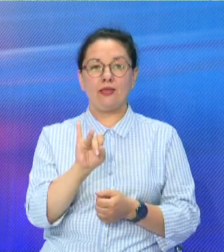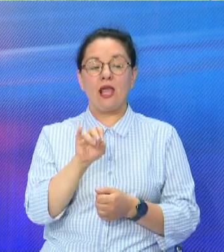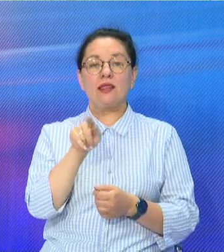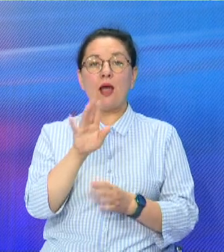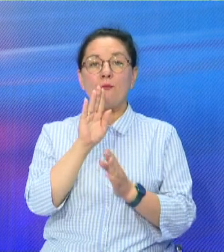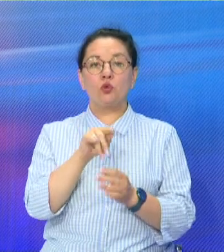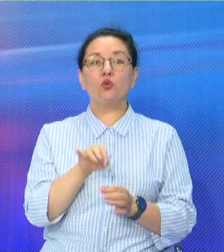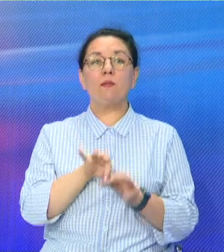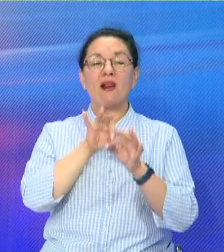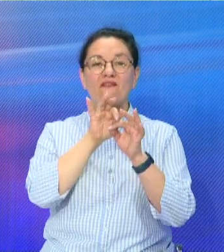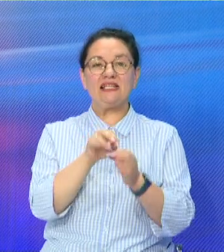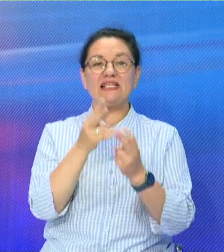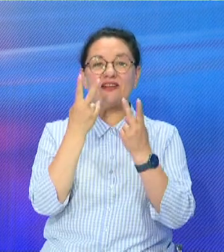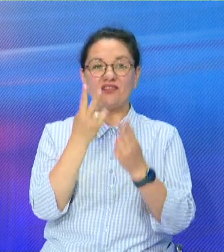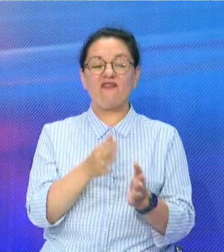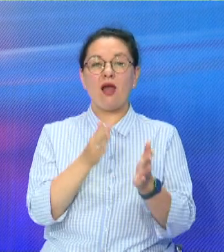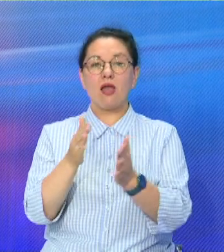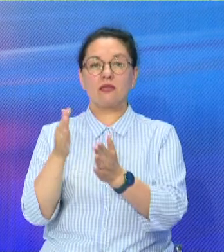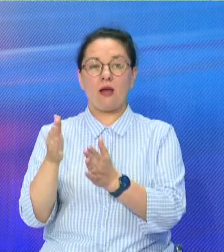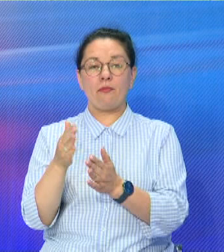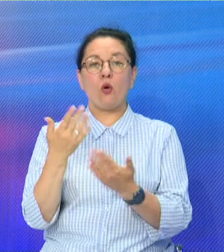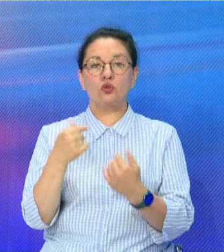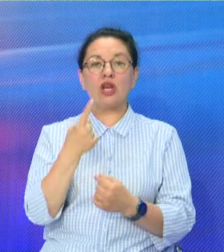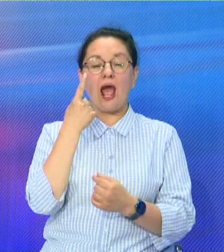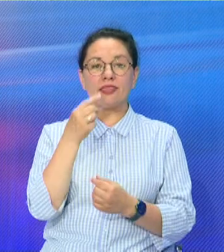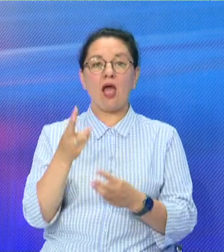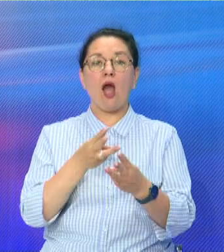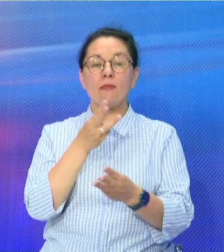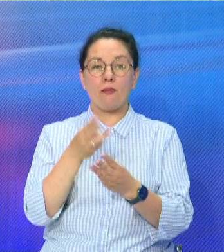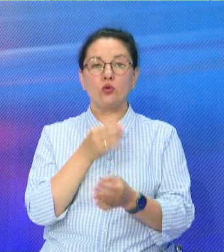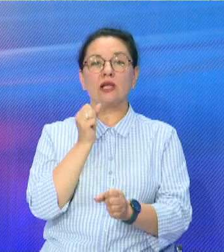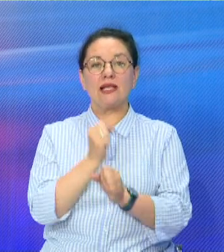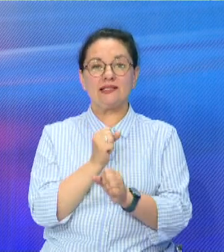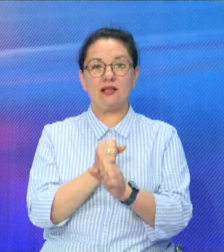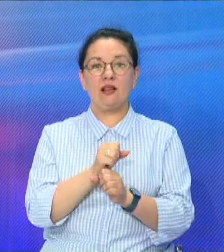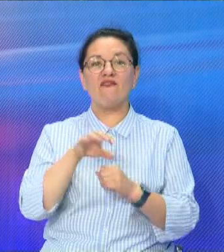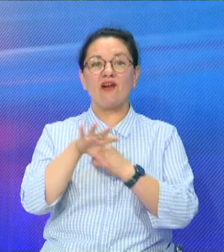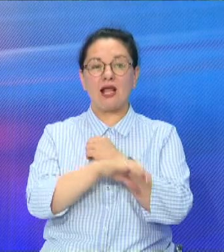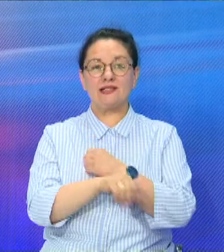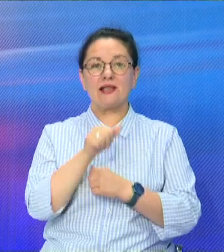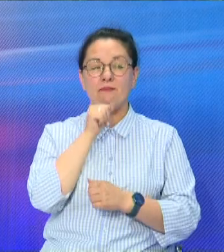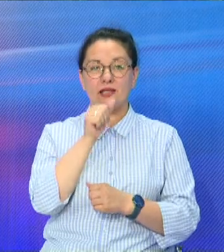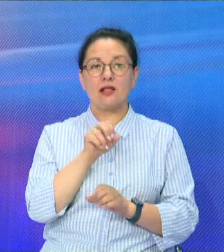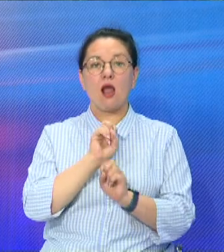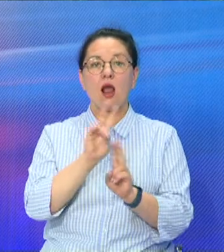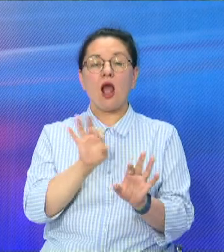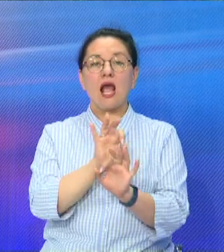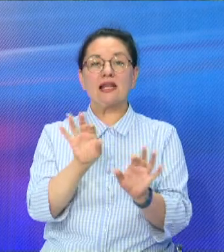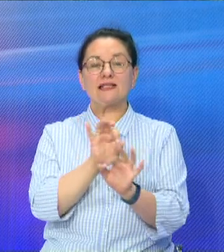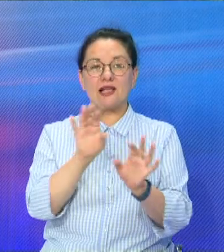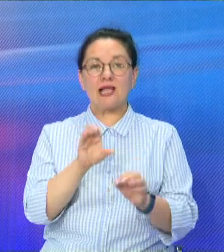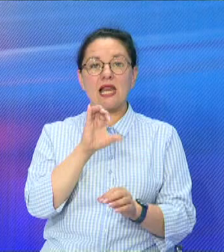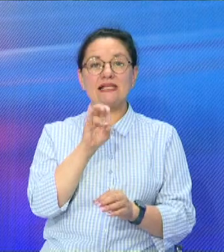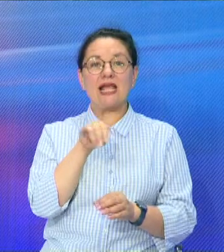1 обработка уже проведена а следующие планируется где-то в июле месяце я к рассказали о зональный центр гигиены